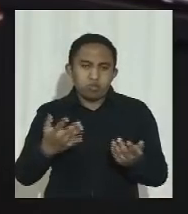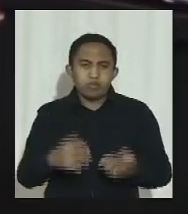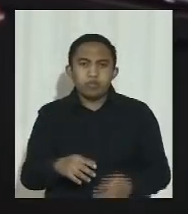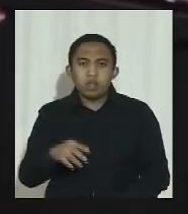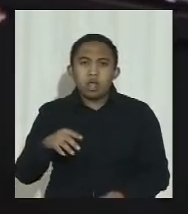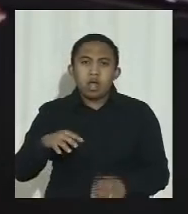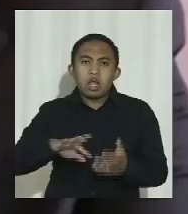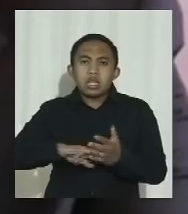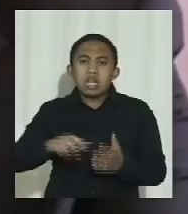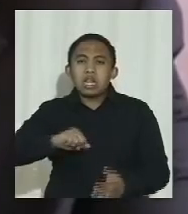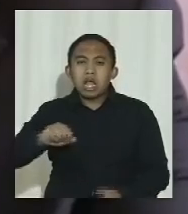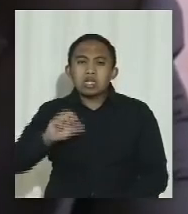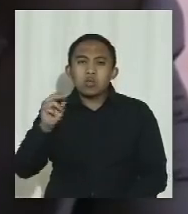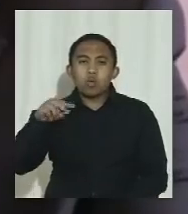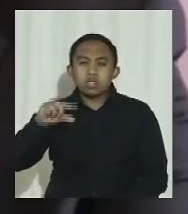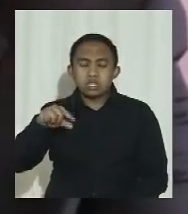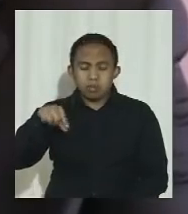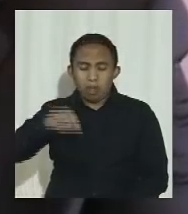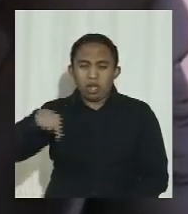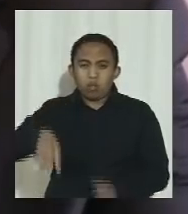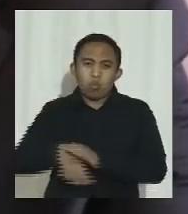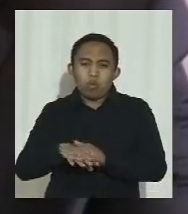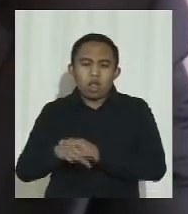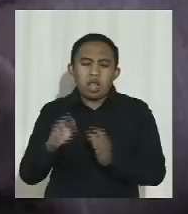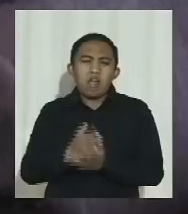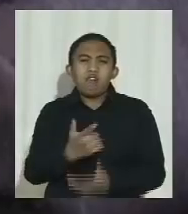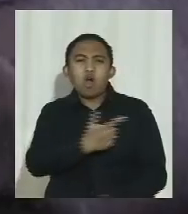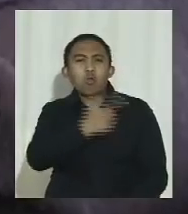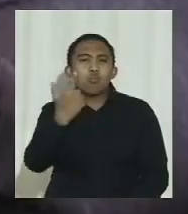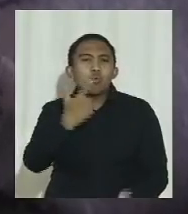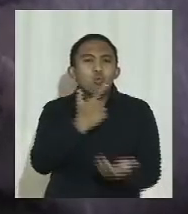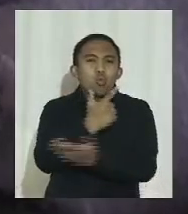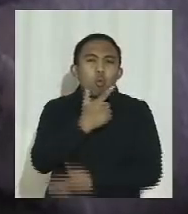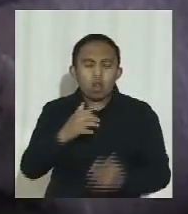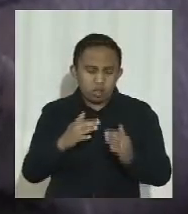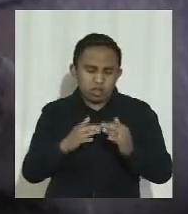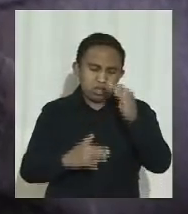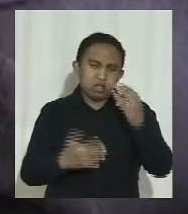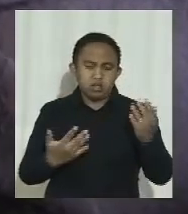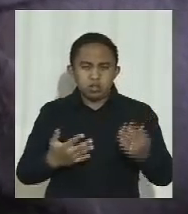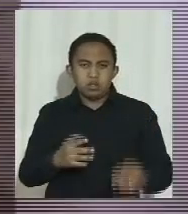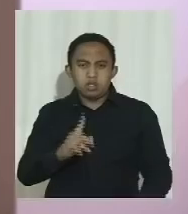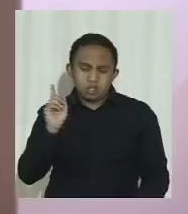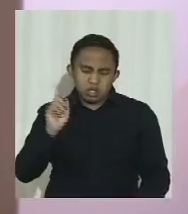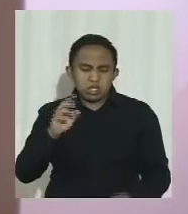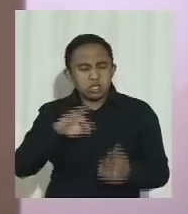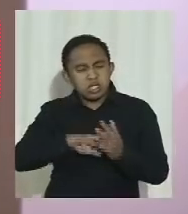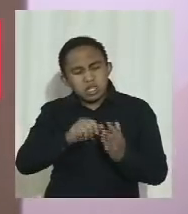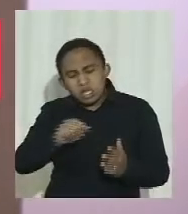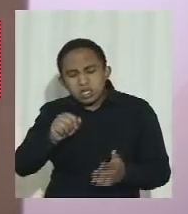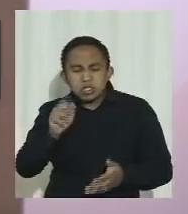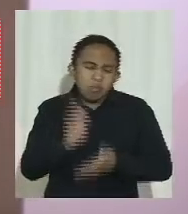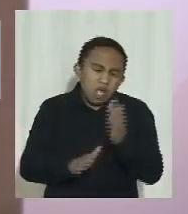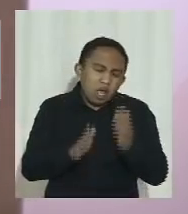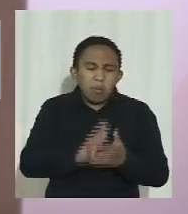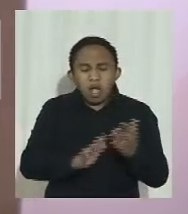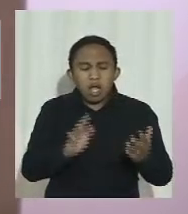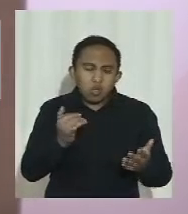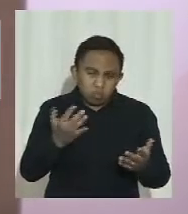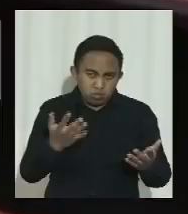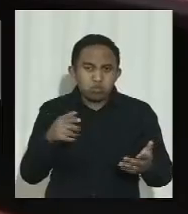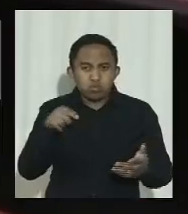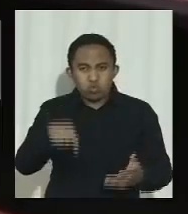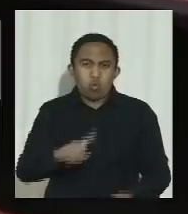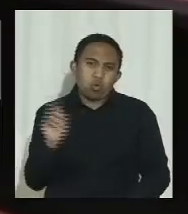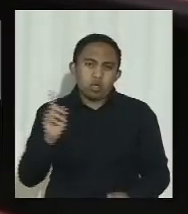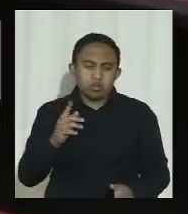ONG Meder Suisse teto Madagasikara. Tetikasa ameana no nifantohany hatramin'izay iroso amin'ny